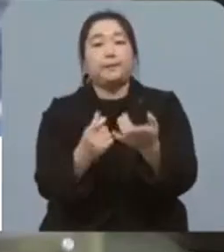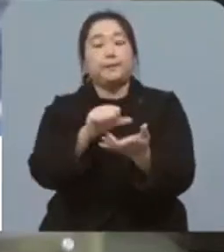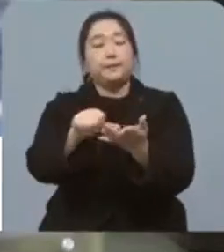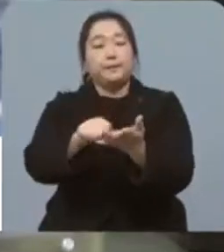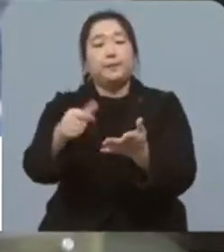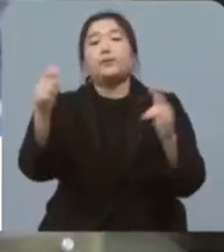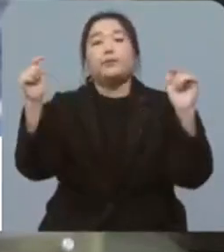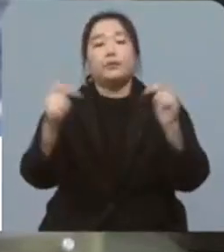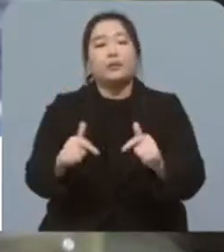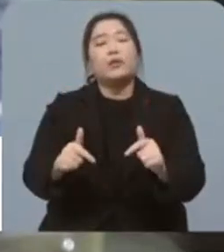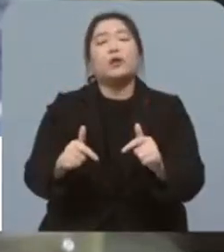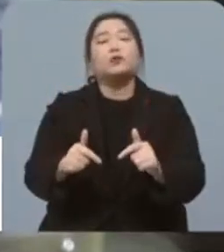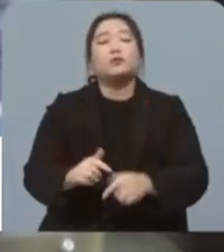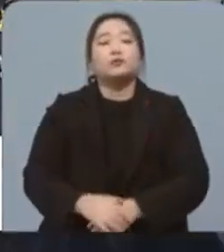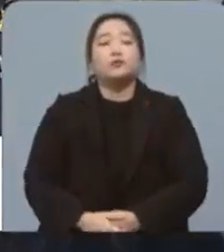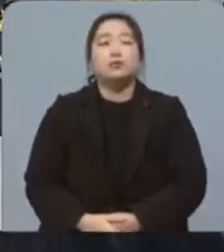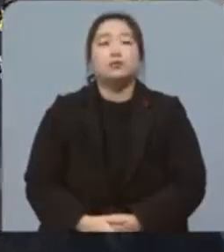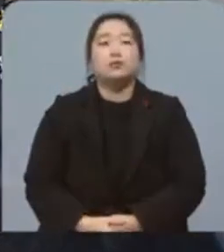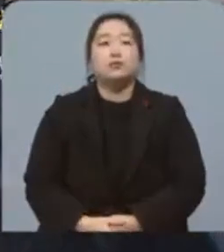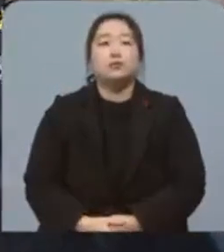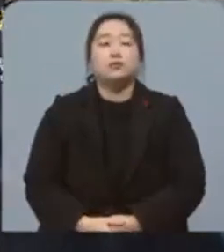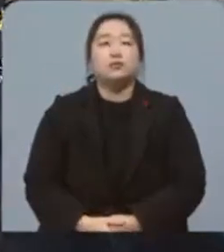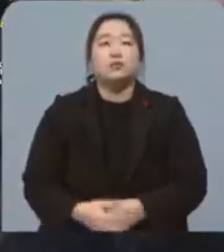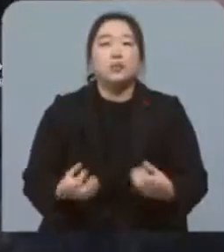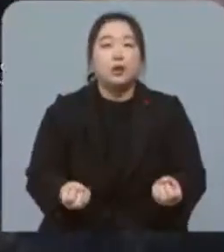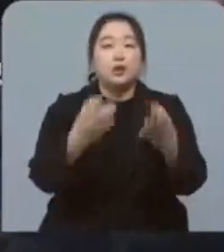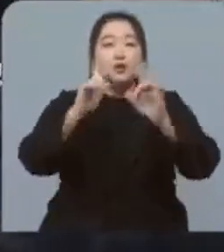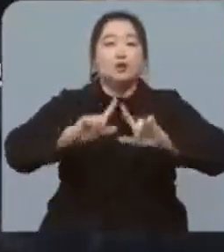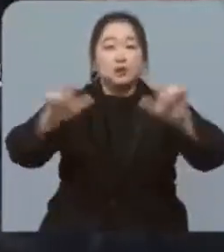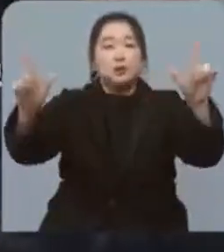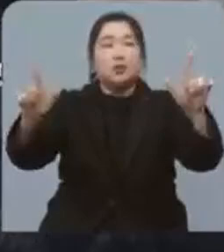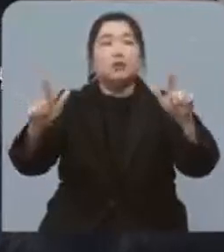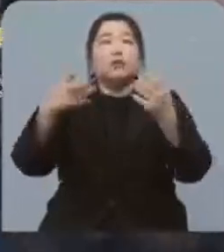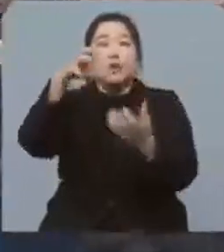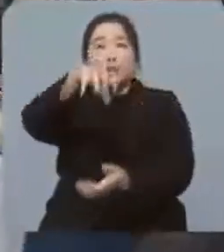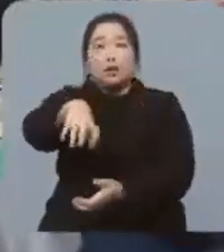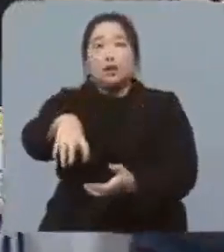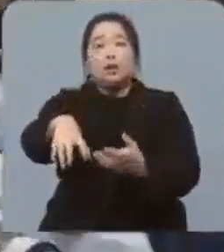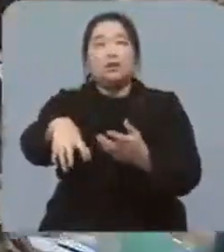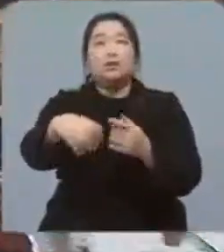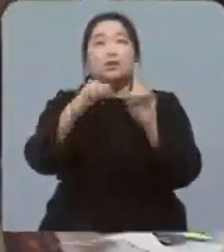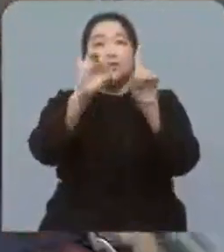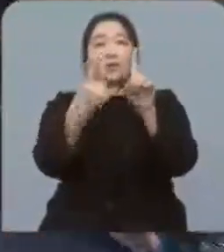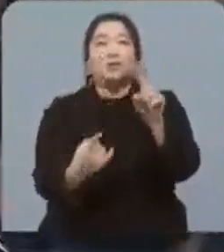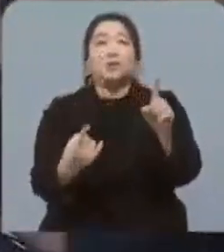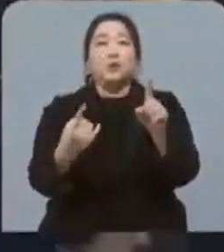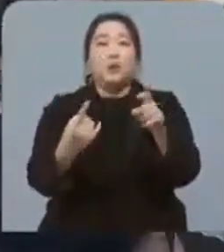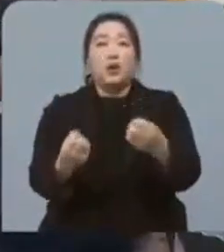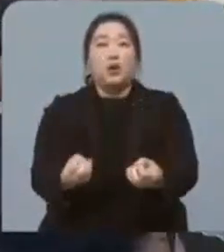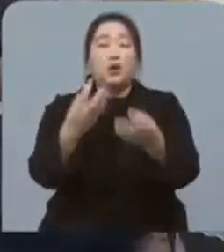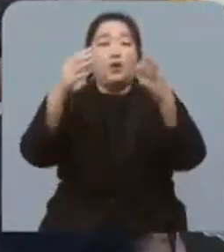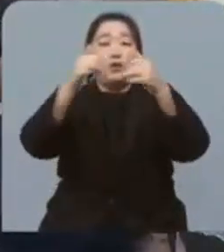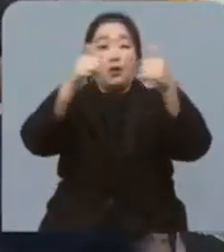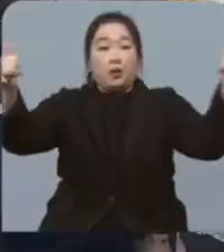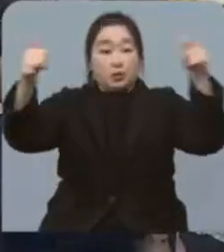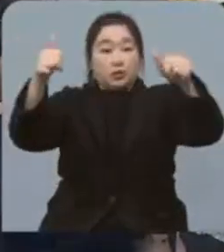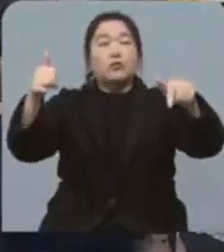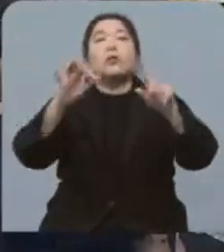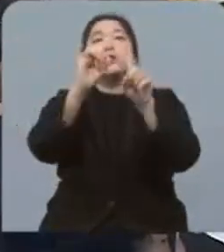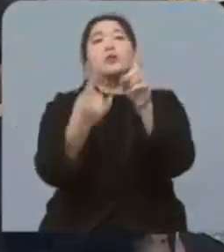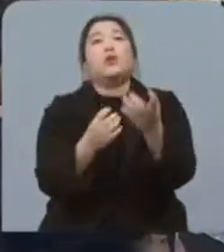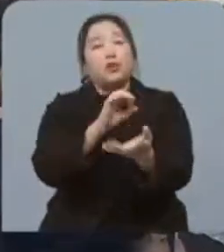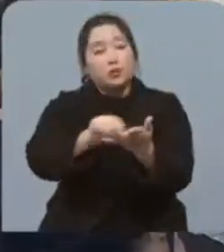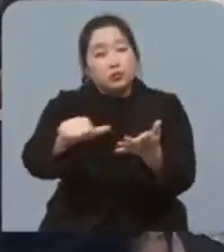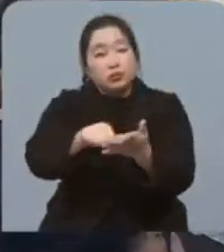사용을 자제하도록 규정했습니다. 행사의 날짜와 장소를 명시한 일회성 행사의 현수막도 일회용품에